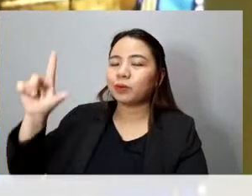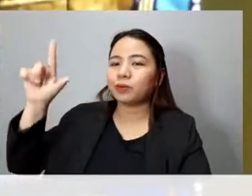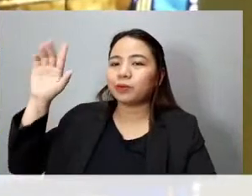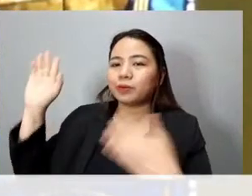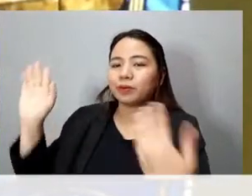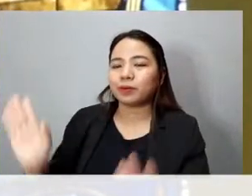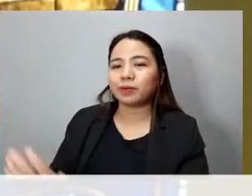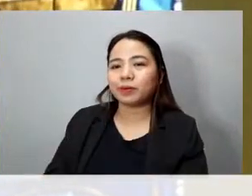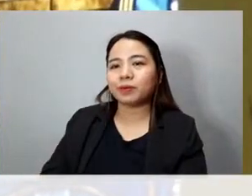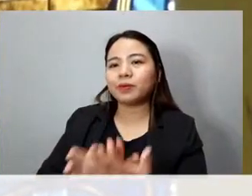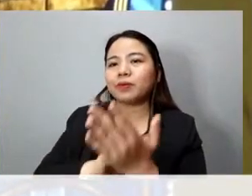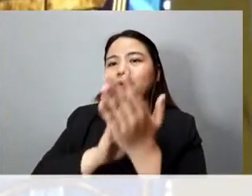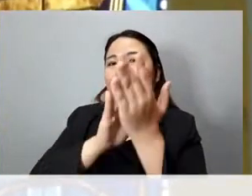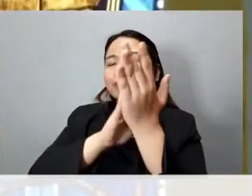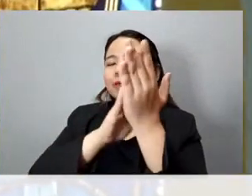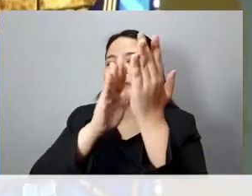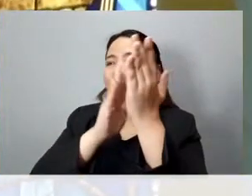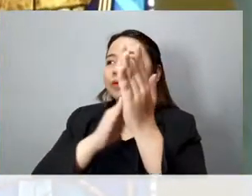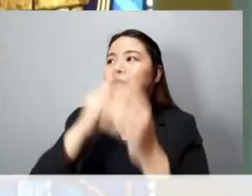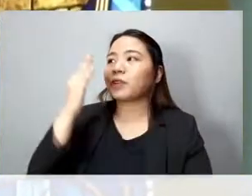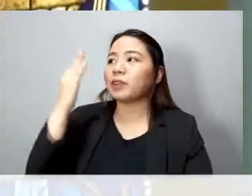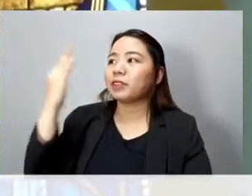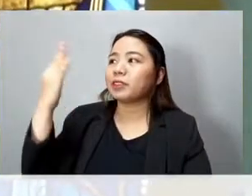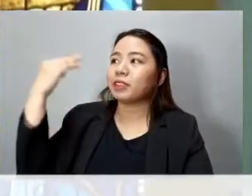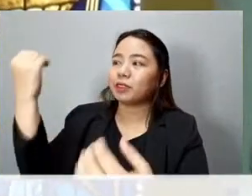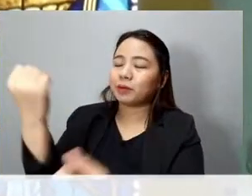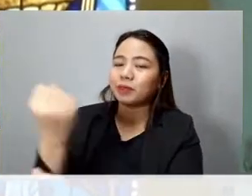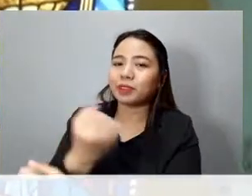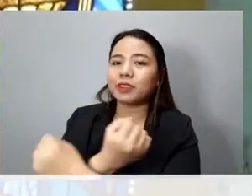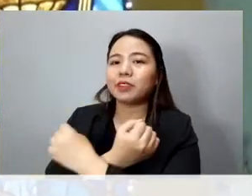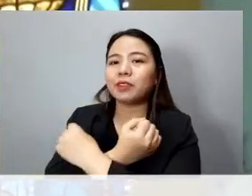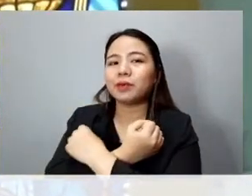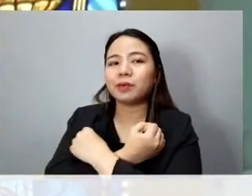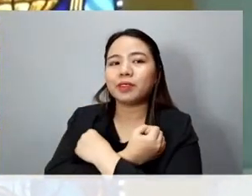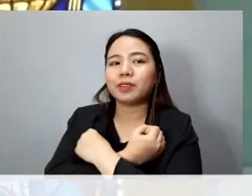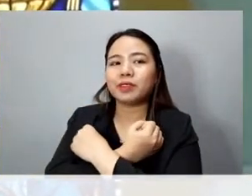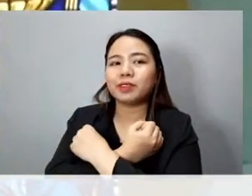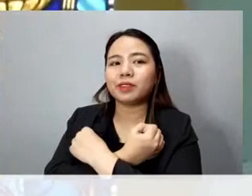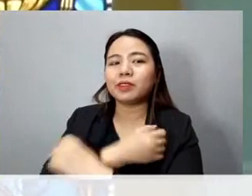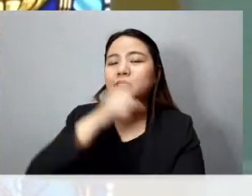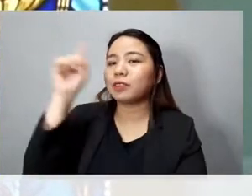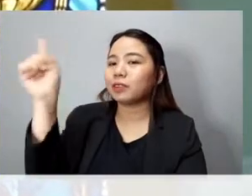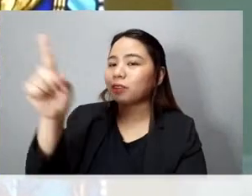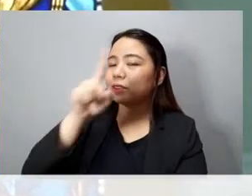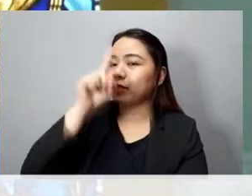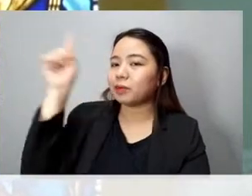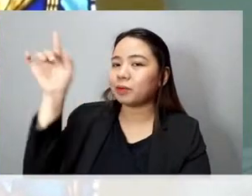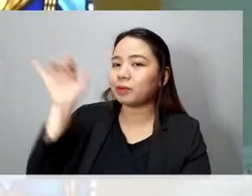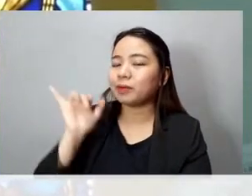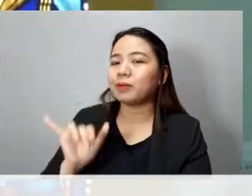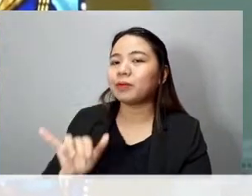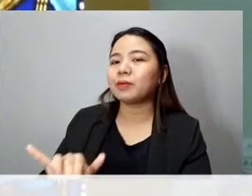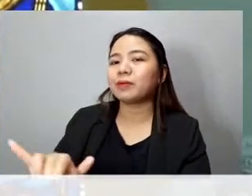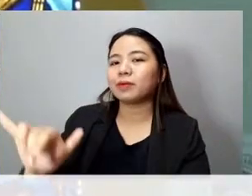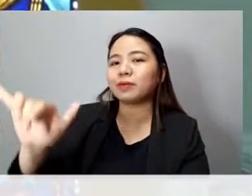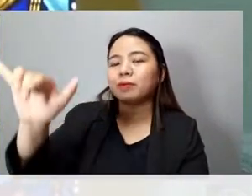Panginoon, papurihan sa pag-ibig niya